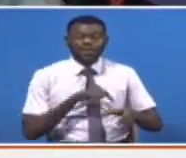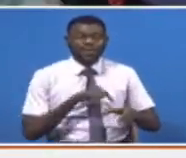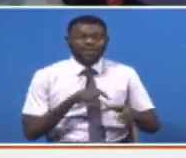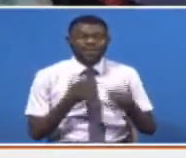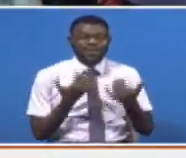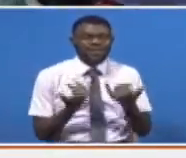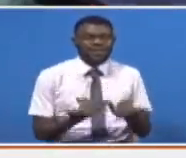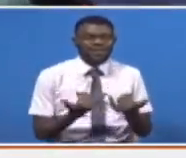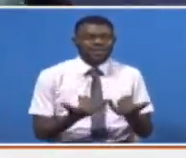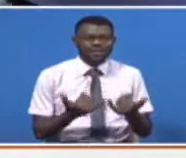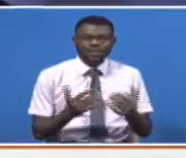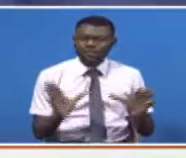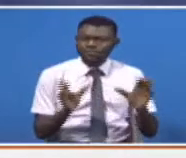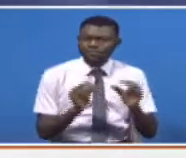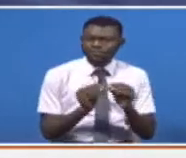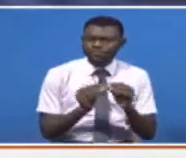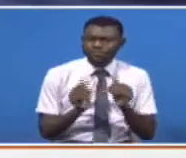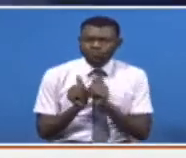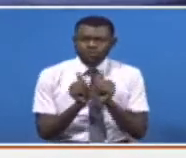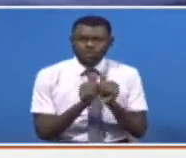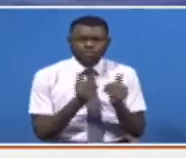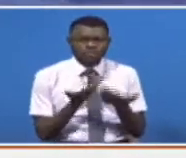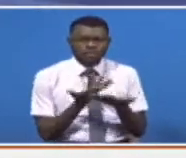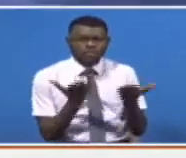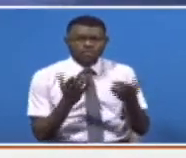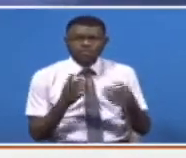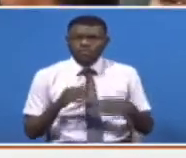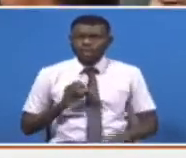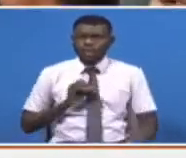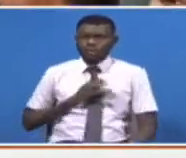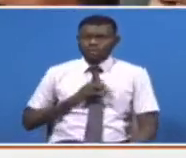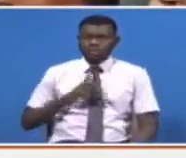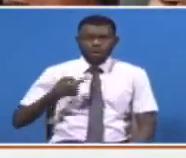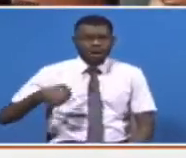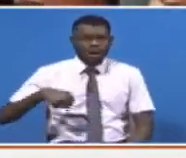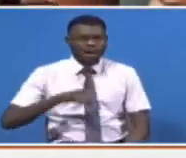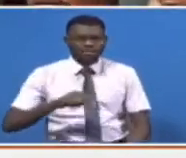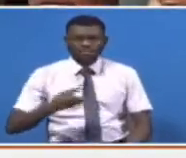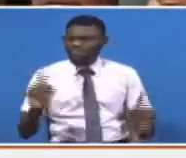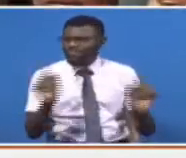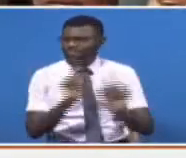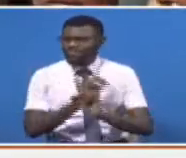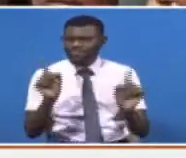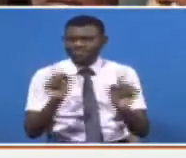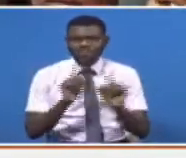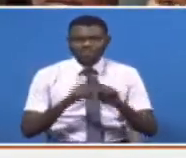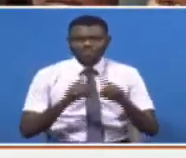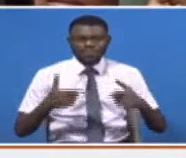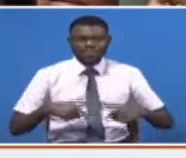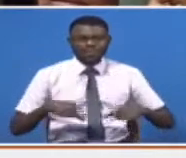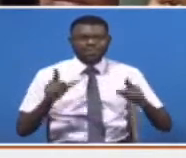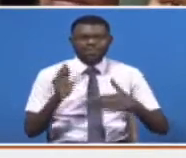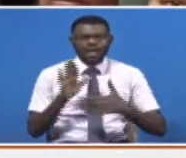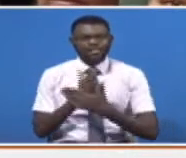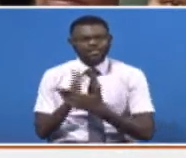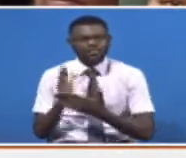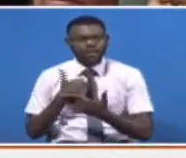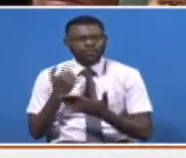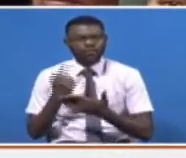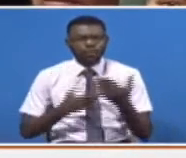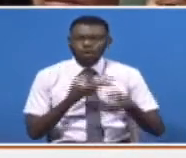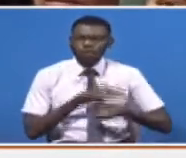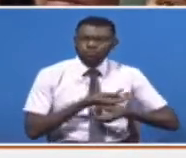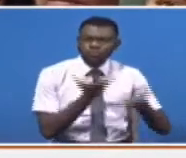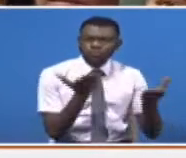we are making them to come together so that they don't have any fear from us. What I can say is just let us share what we have. Let us